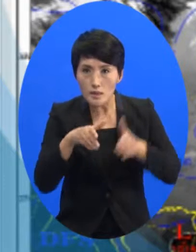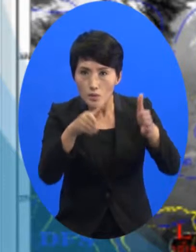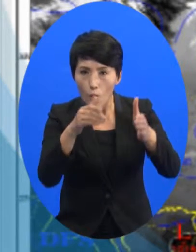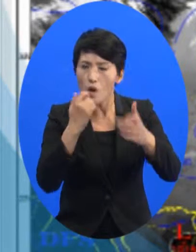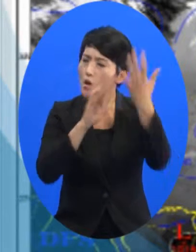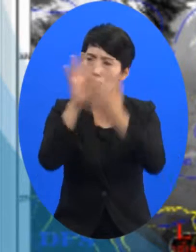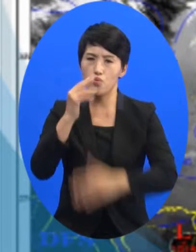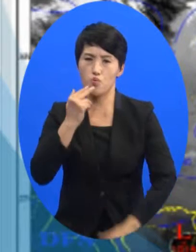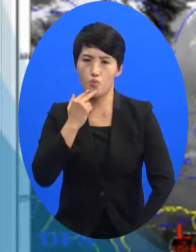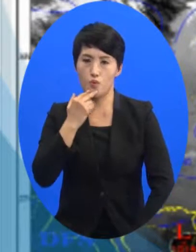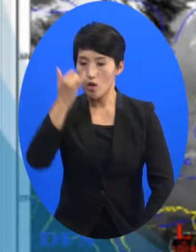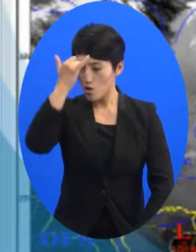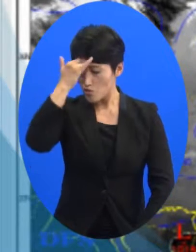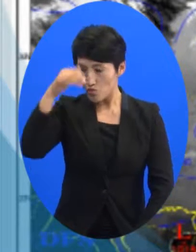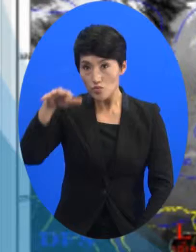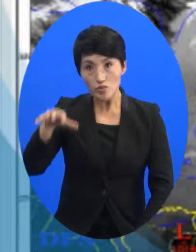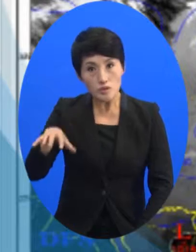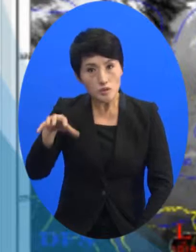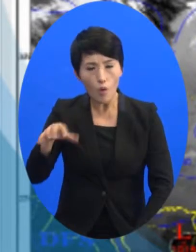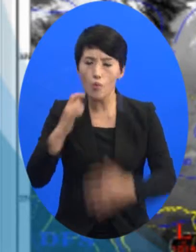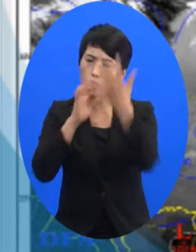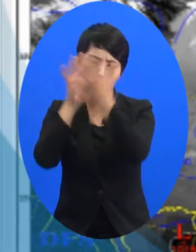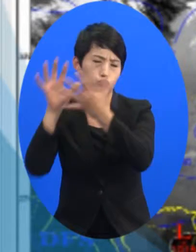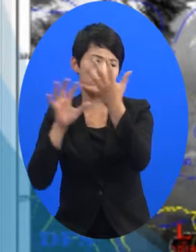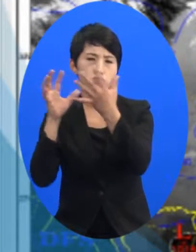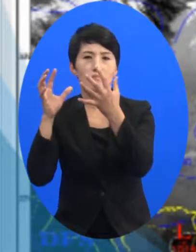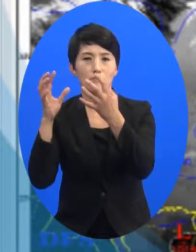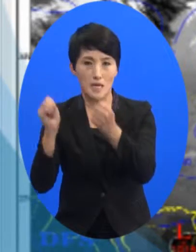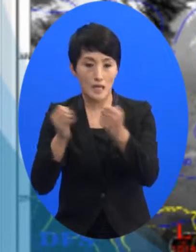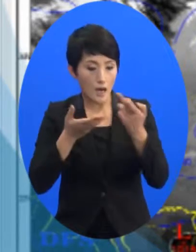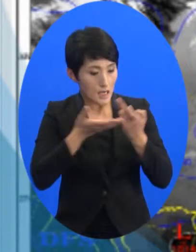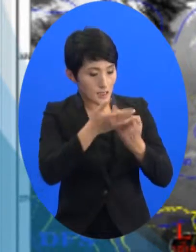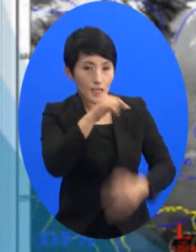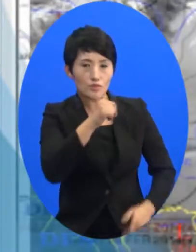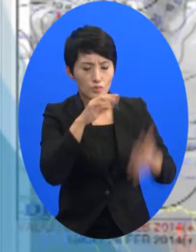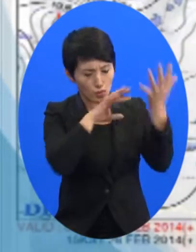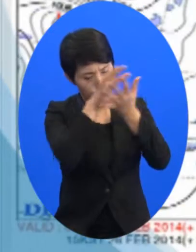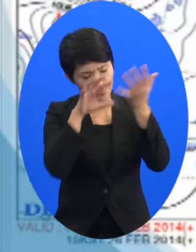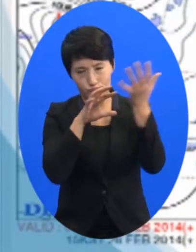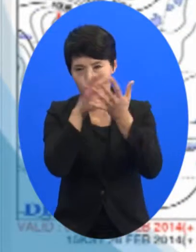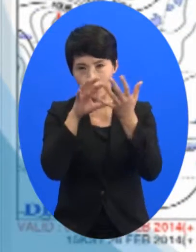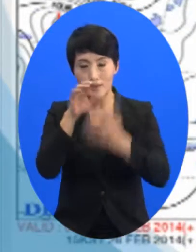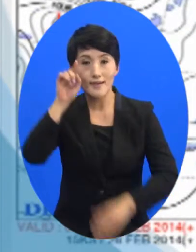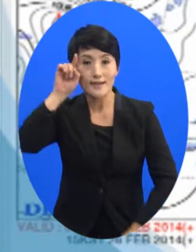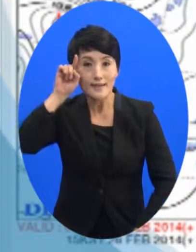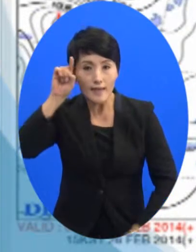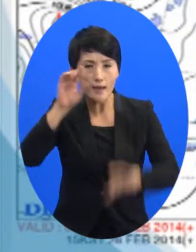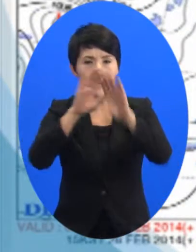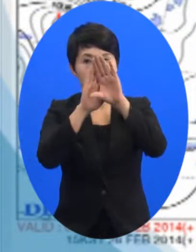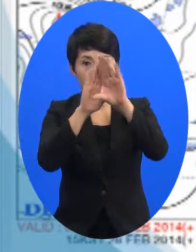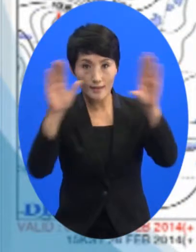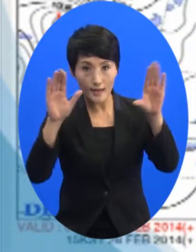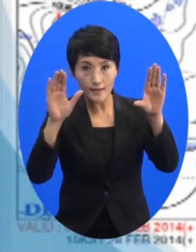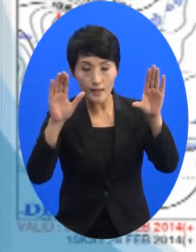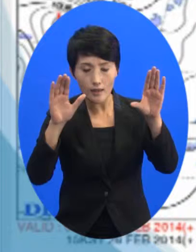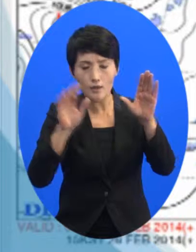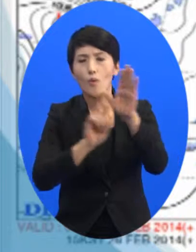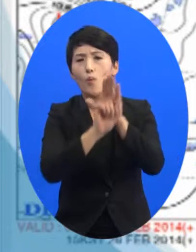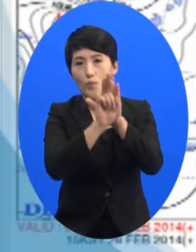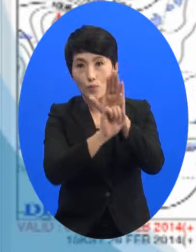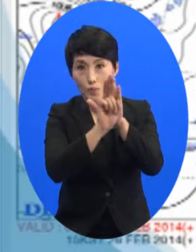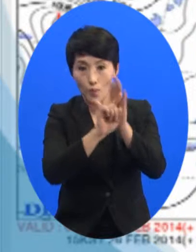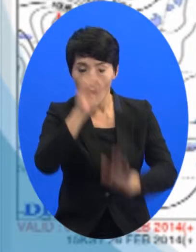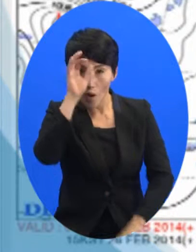맑겠으나, 충청남북도와 남부지방은 구름 많겠고, 제주도는 흐리겠습니다. 내일 낮 시간에 대한 지상 예상